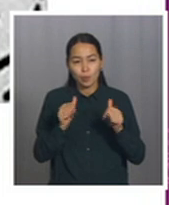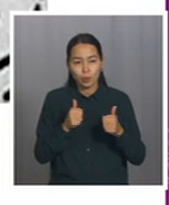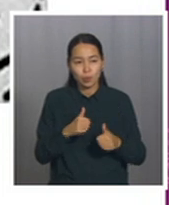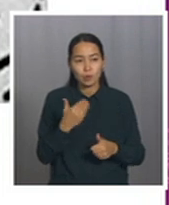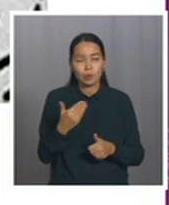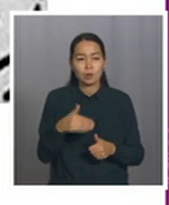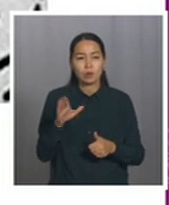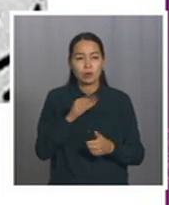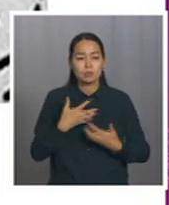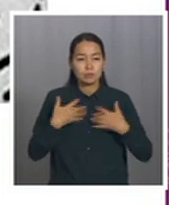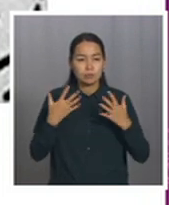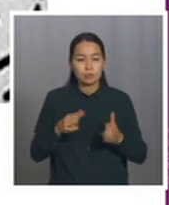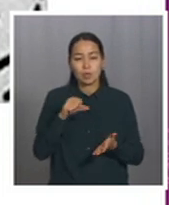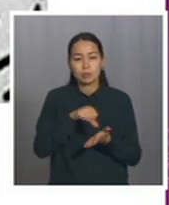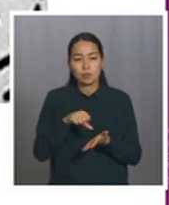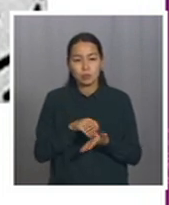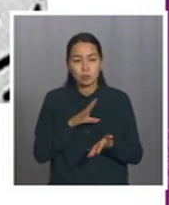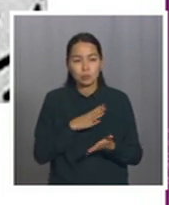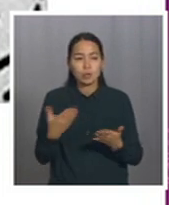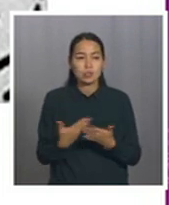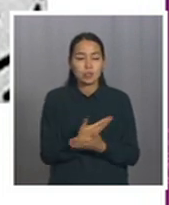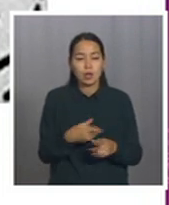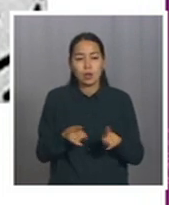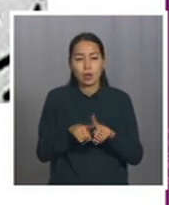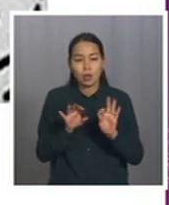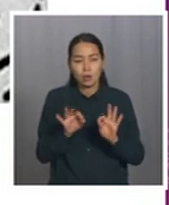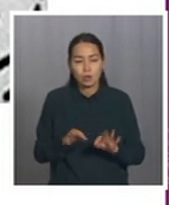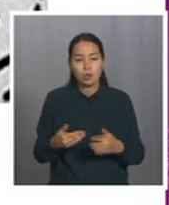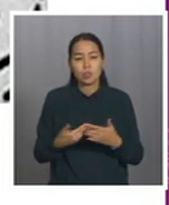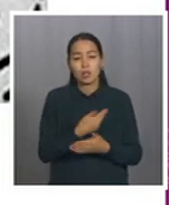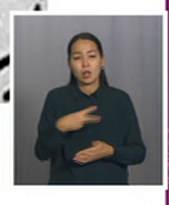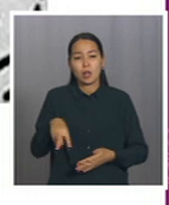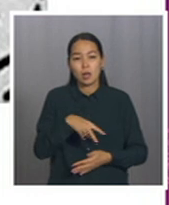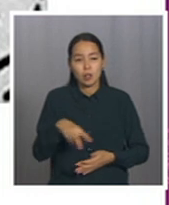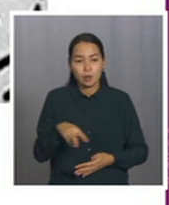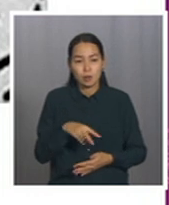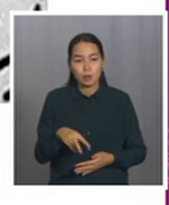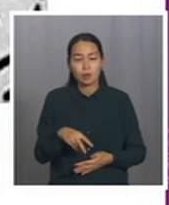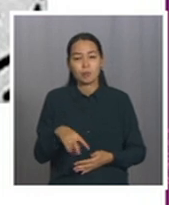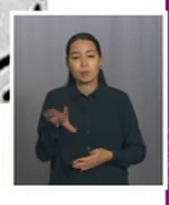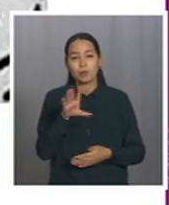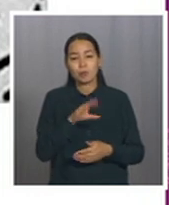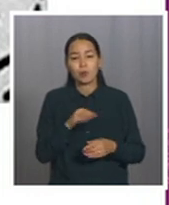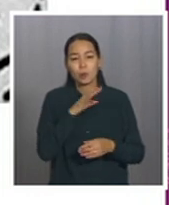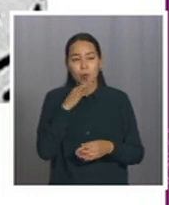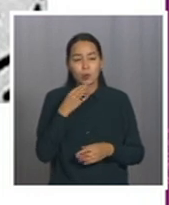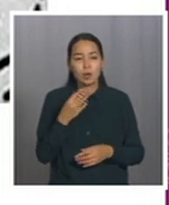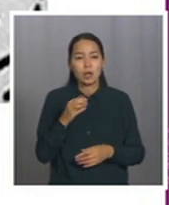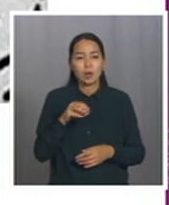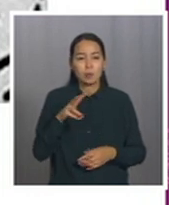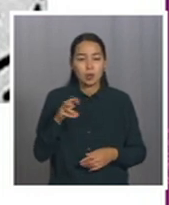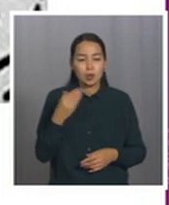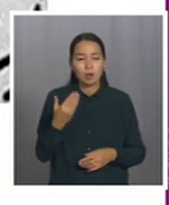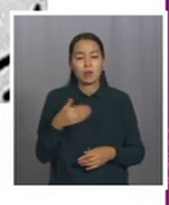үлес қосты. Жаңа жазу, жаңа әліппе, тұңғыш емле, тұңғыш